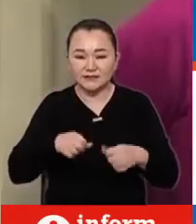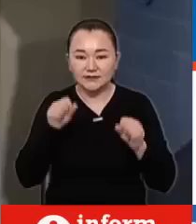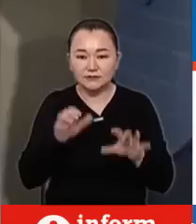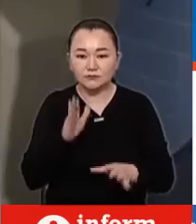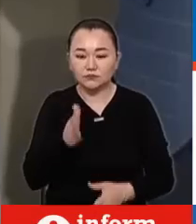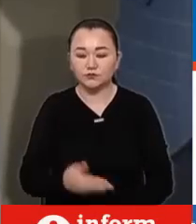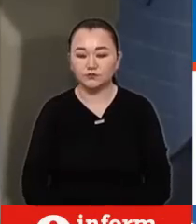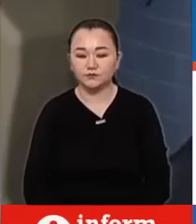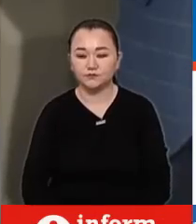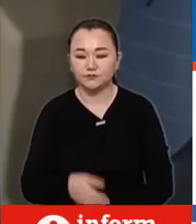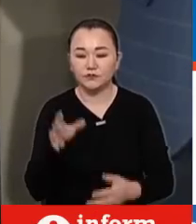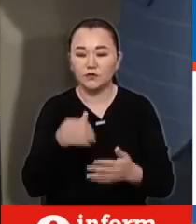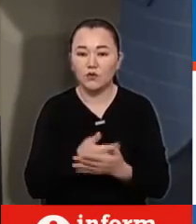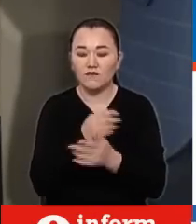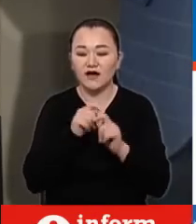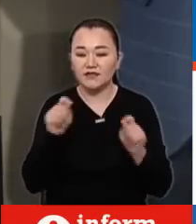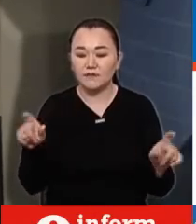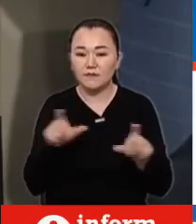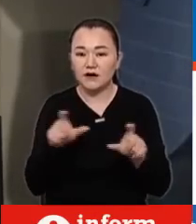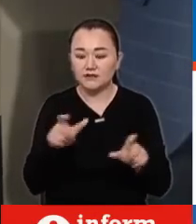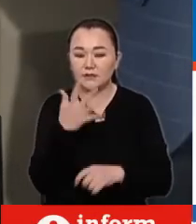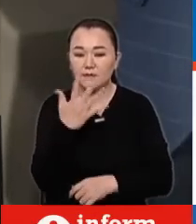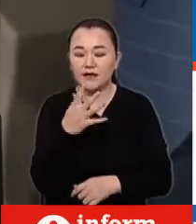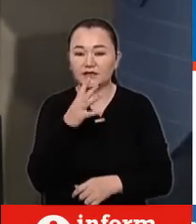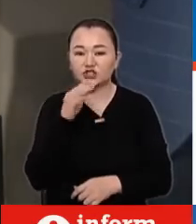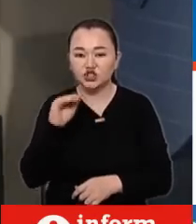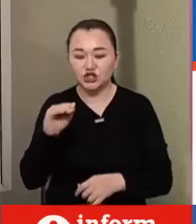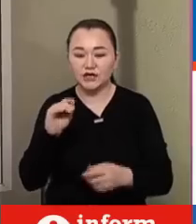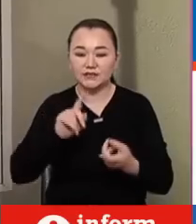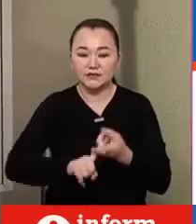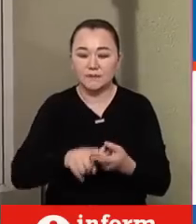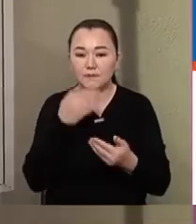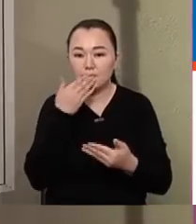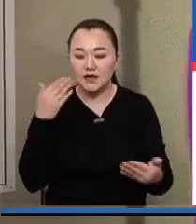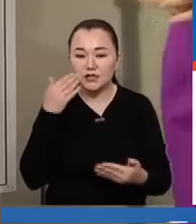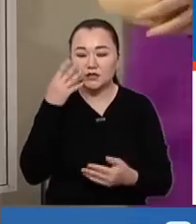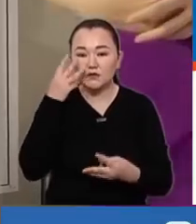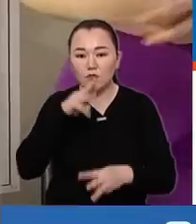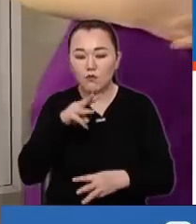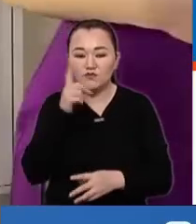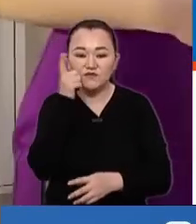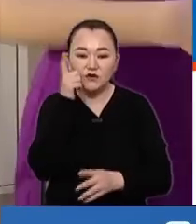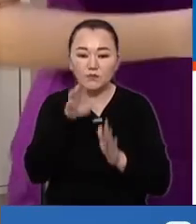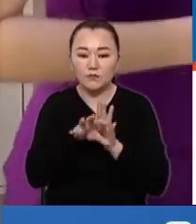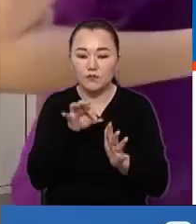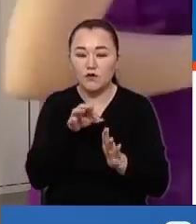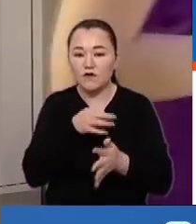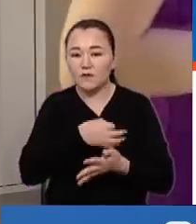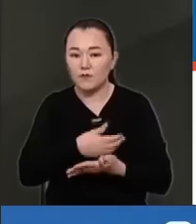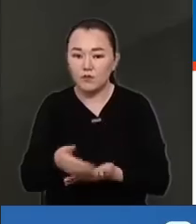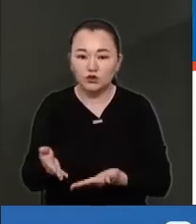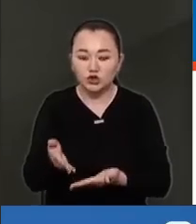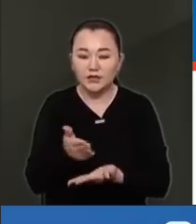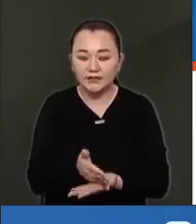саламыз. Ал жаңадан ашылған дүкенде 5G желісіне қосылған соңғы үлгідегі смартфондарға таңдау мол. Сондай-ақ сұранысқа